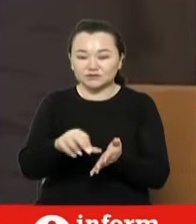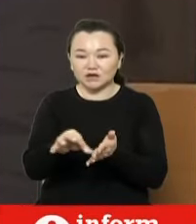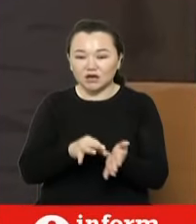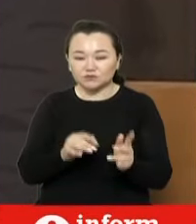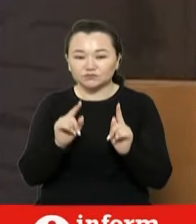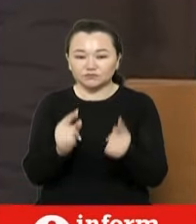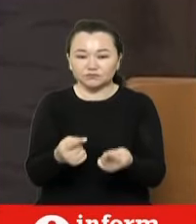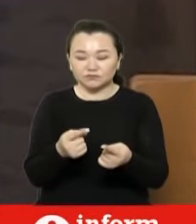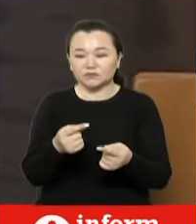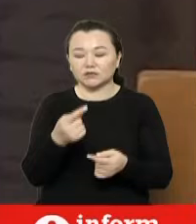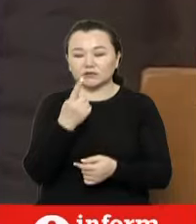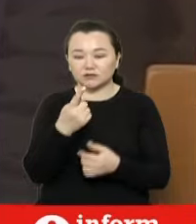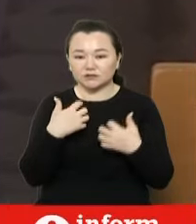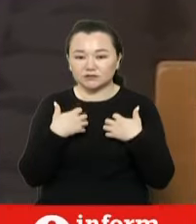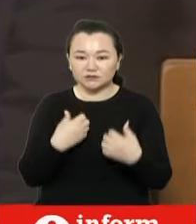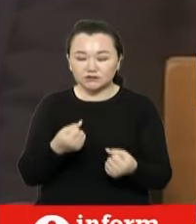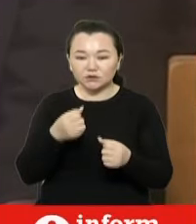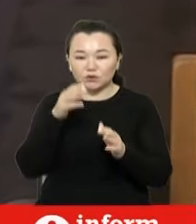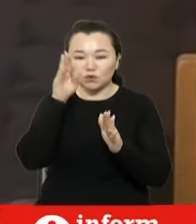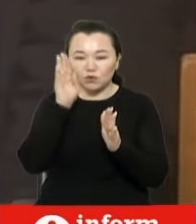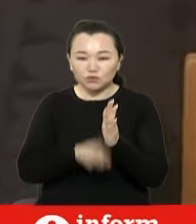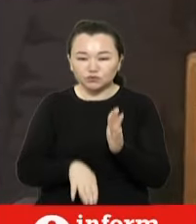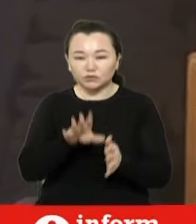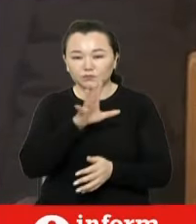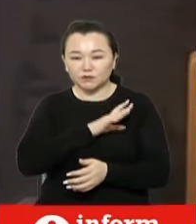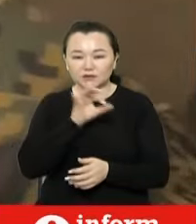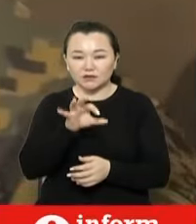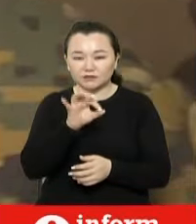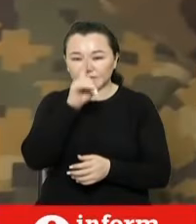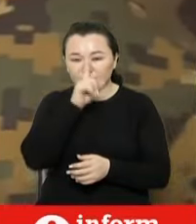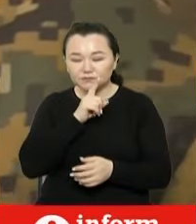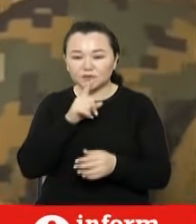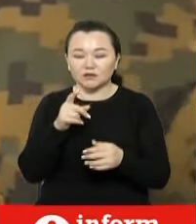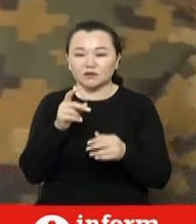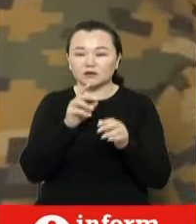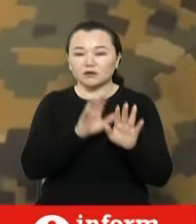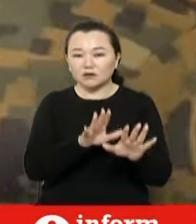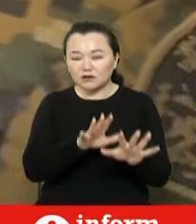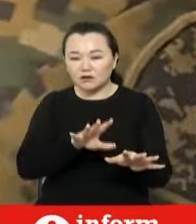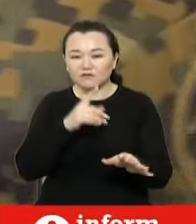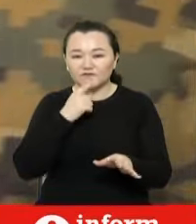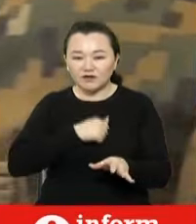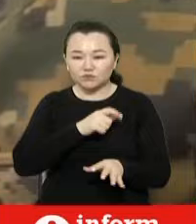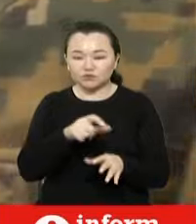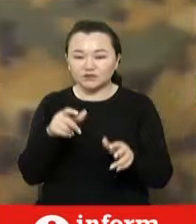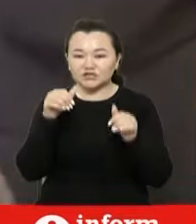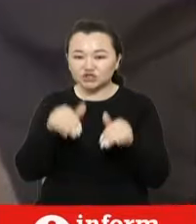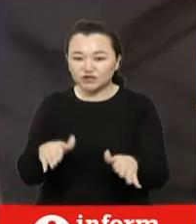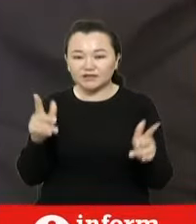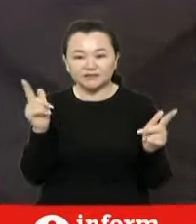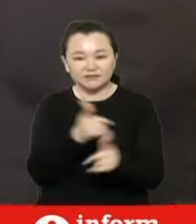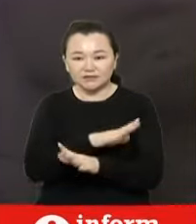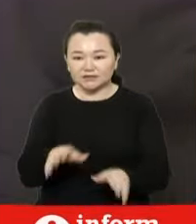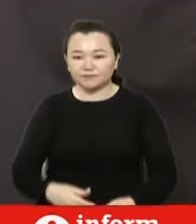алынып бірінің денсаулығы күрт нашарлаған. Қазан айынан бері жазасын өтеп жатқан жауынгерлерде үкіммен келіспейді.